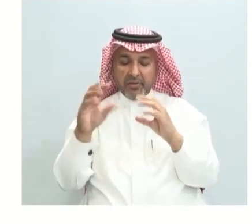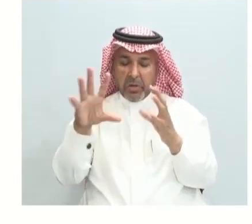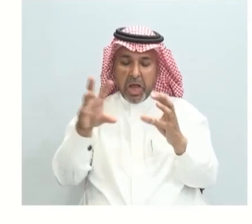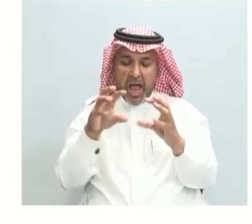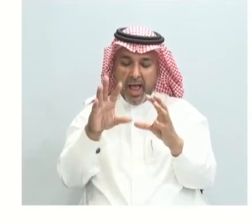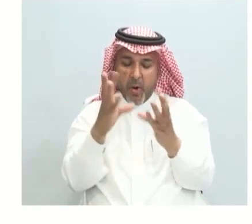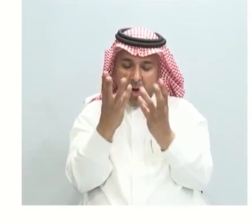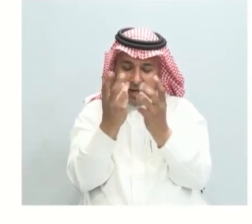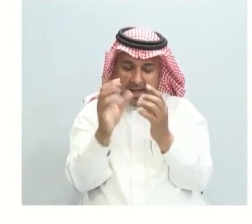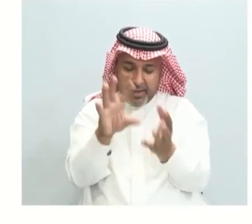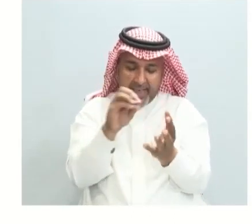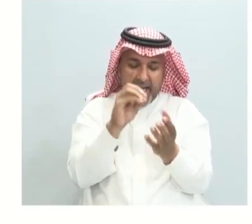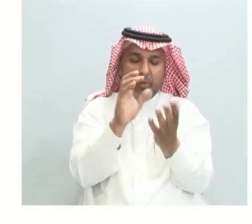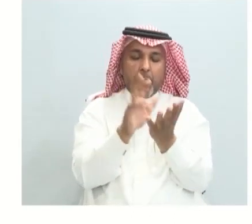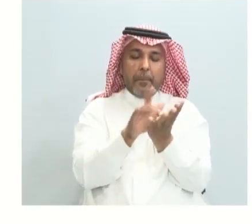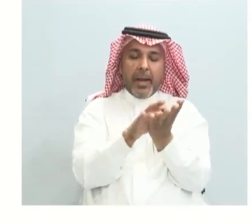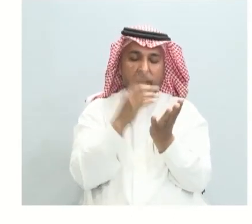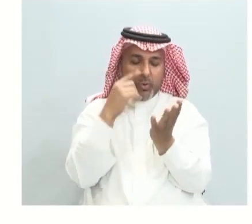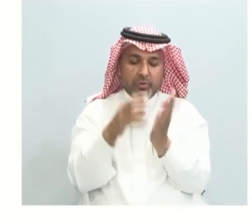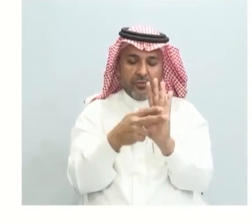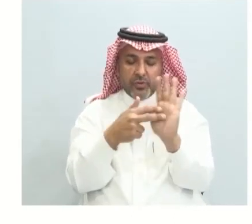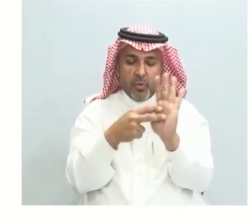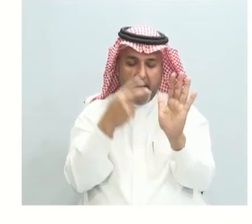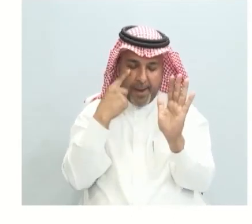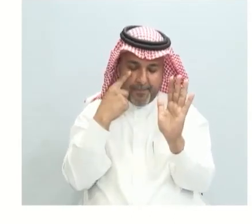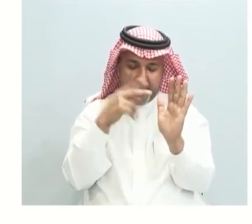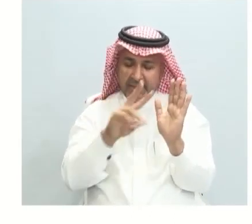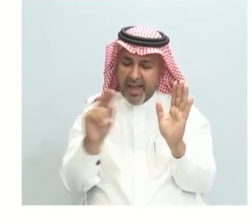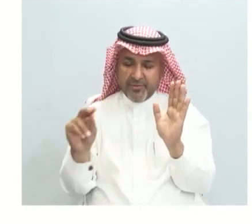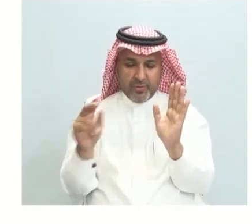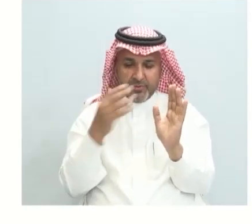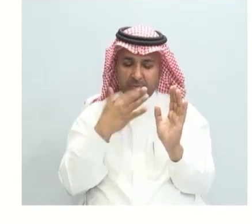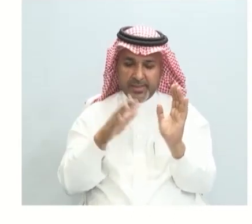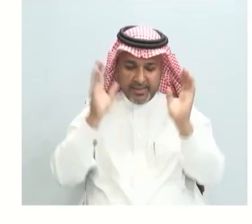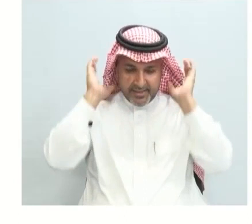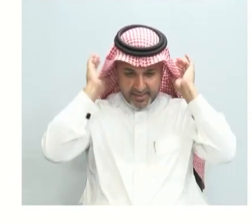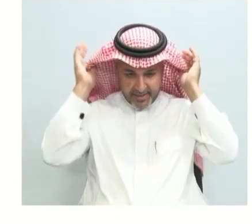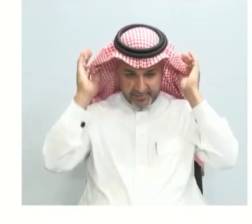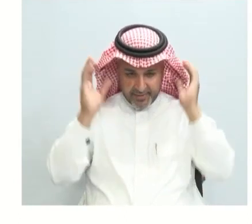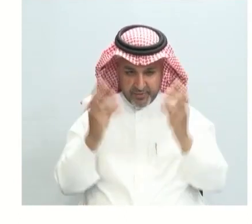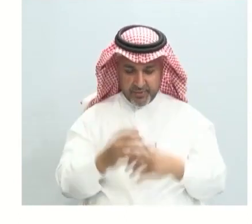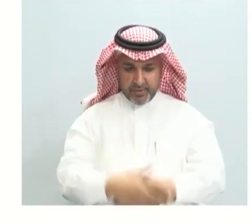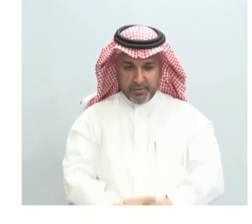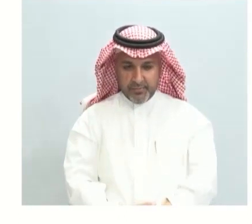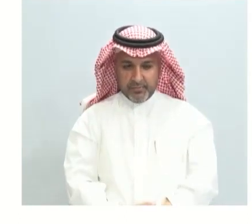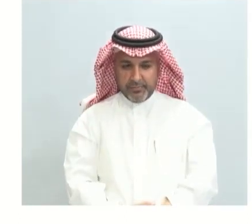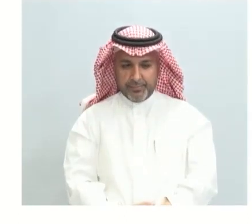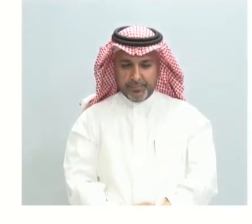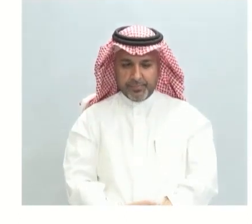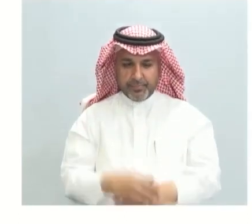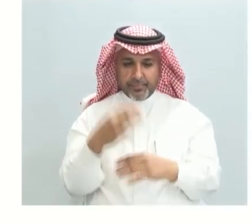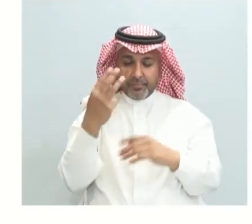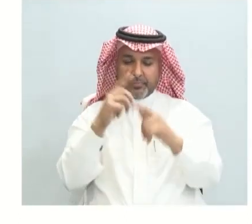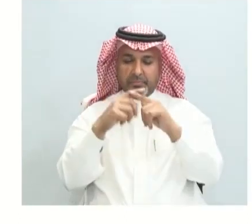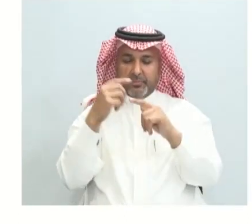وتعودنا على هالقانون كثير في دروس السابق وبالتالي بقول ففت ساين افتح كسر 3